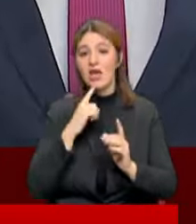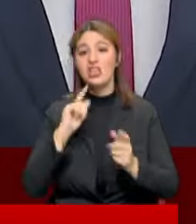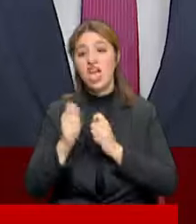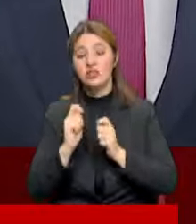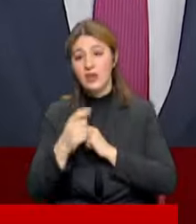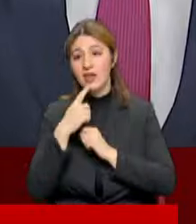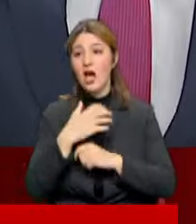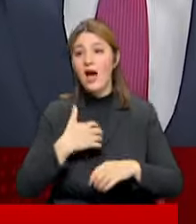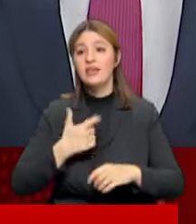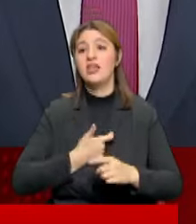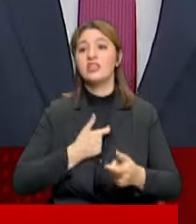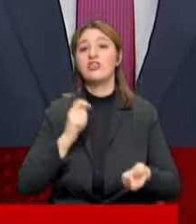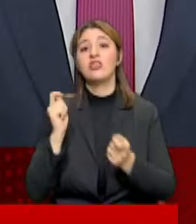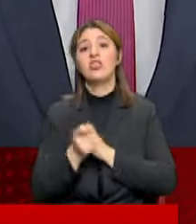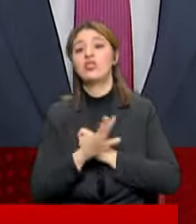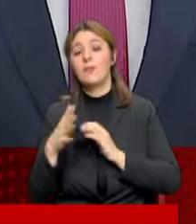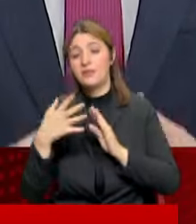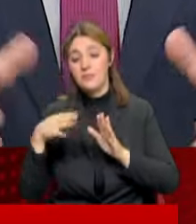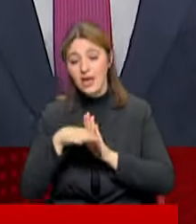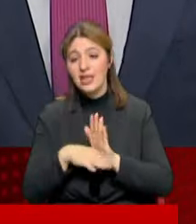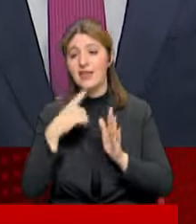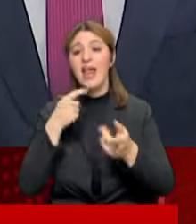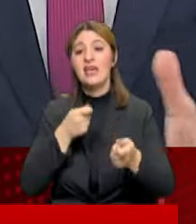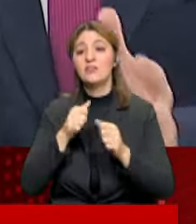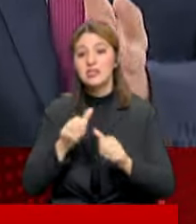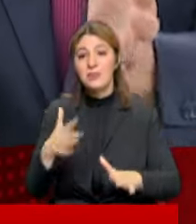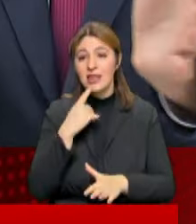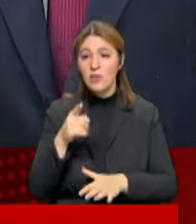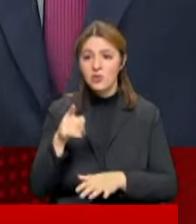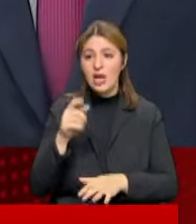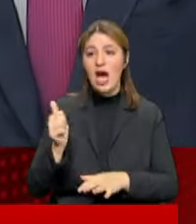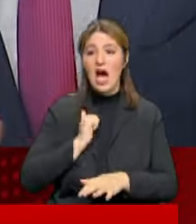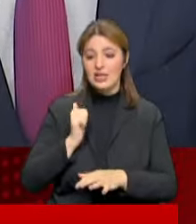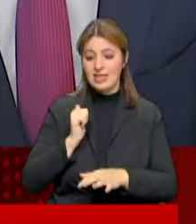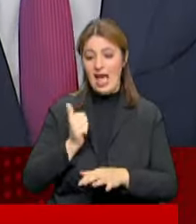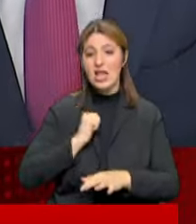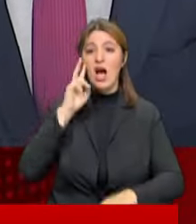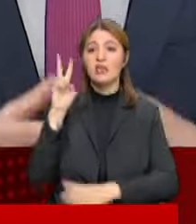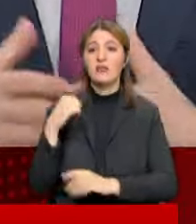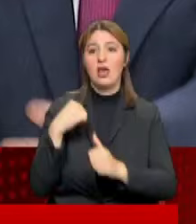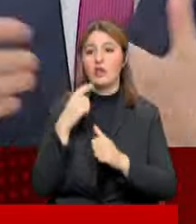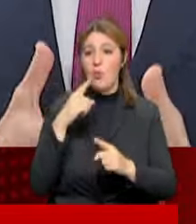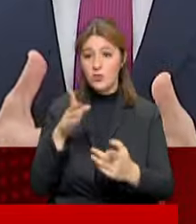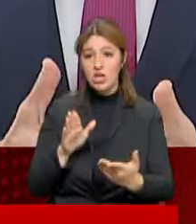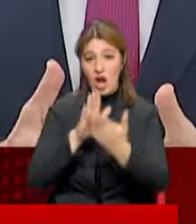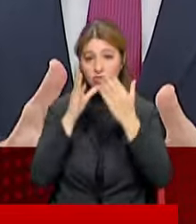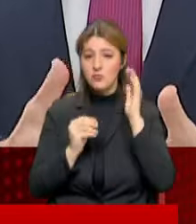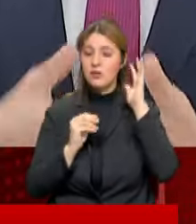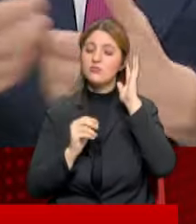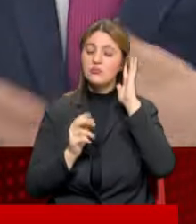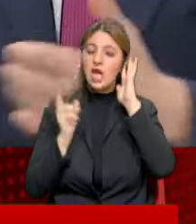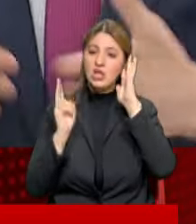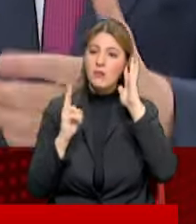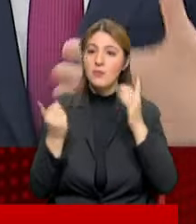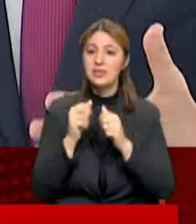değiştirilmez maddelerinde der eğitim sisteminde der Bunlar askerlik andını tekrar etmiş buna karşı çıkmak